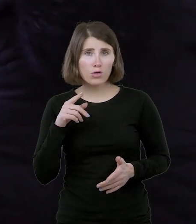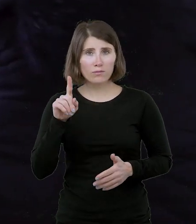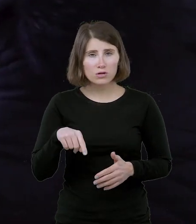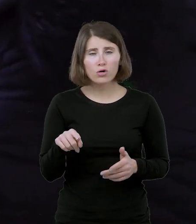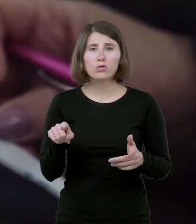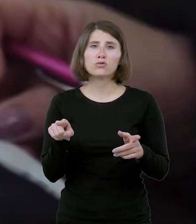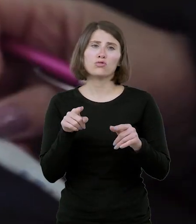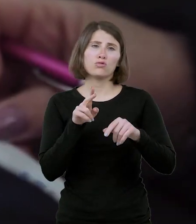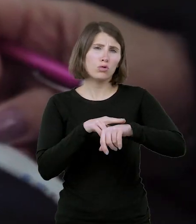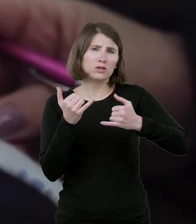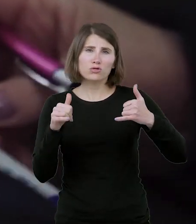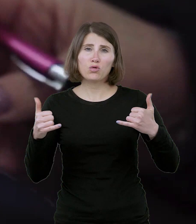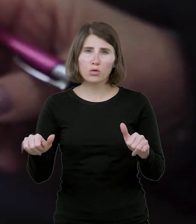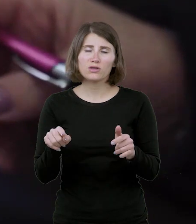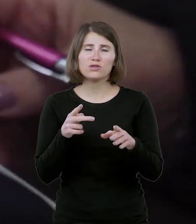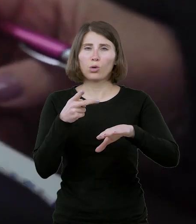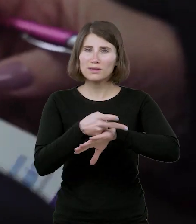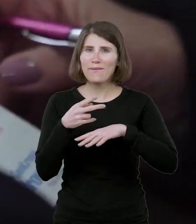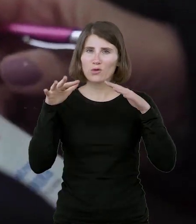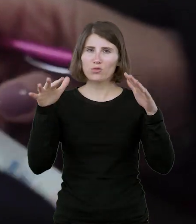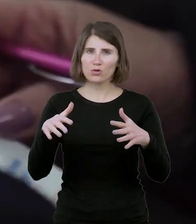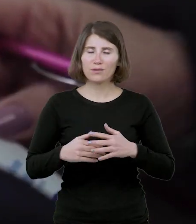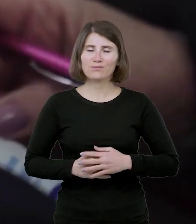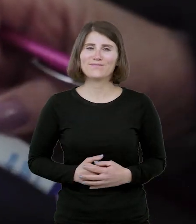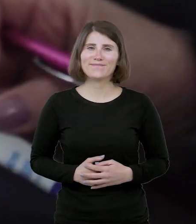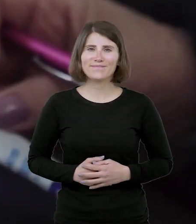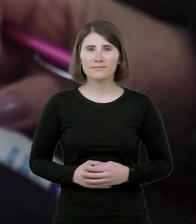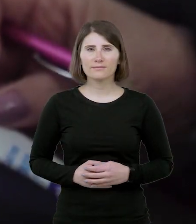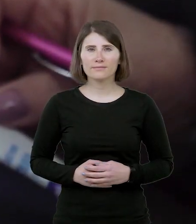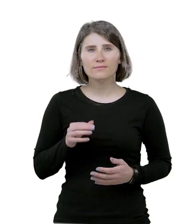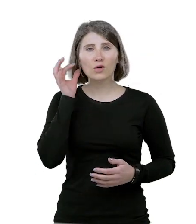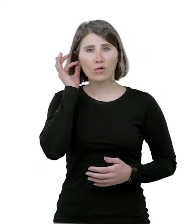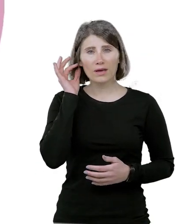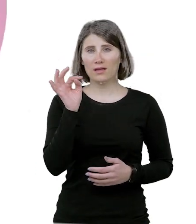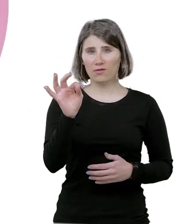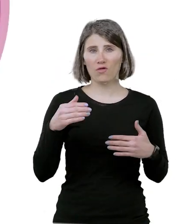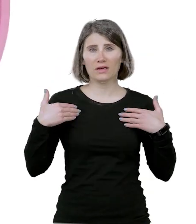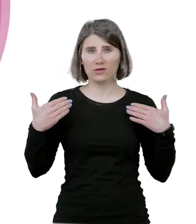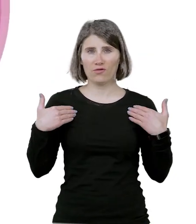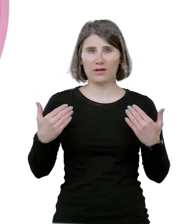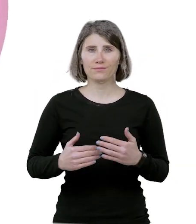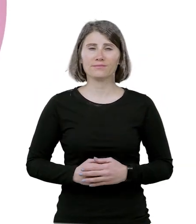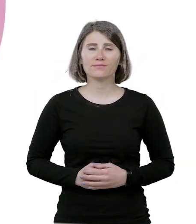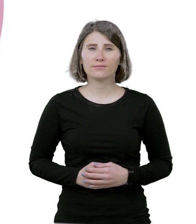naprawdę nie czeka się długo mamy różne godzinę też badań także dostępność jest naprawdę duża i